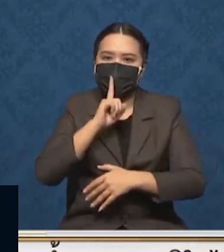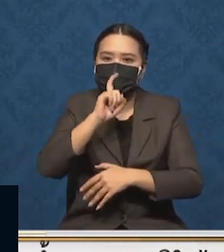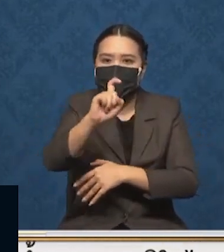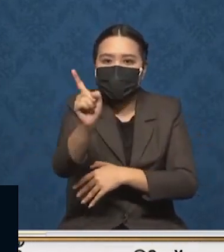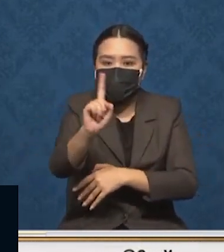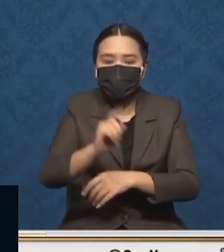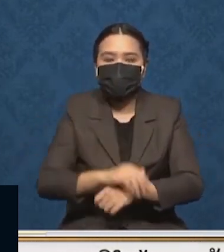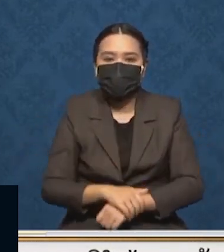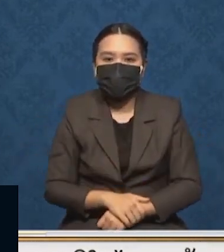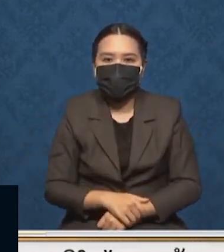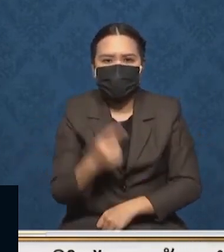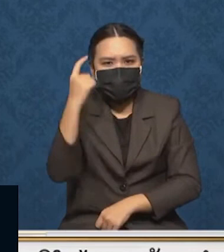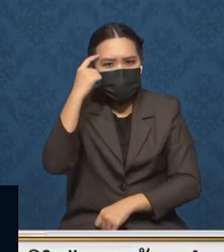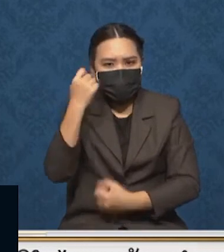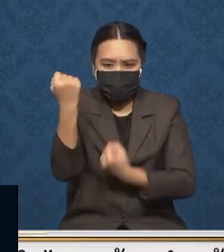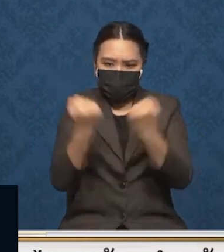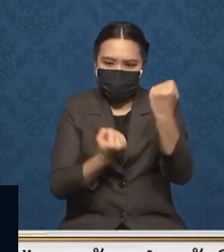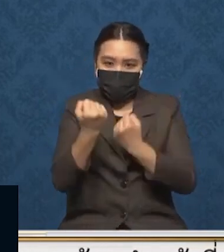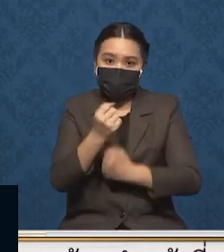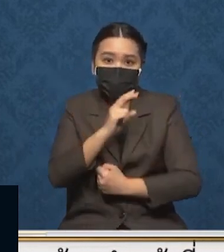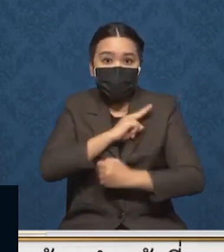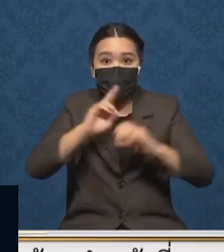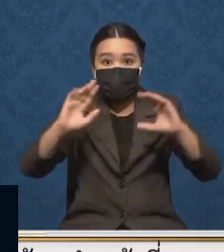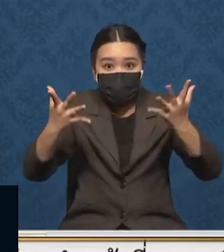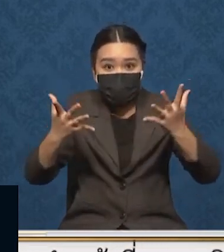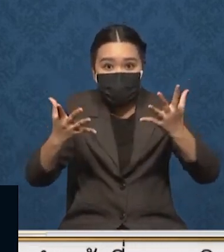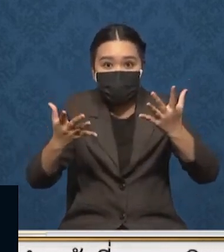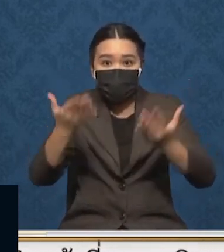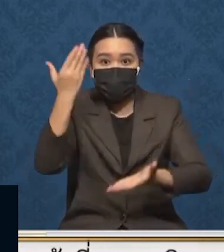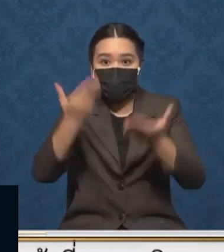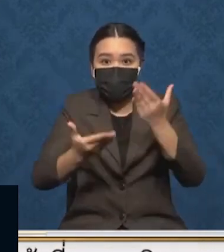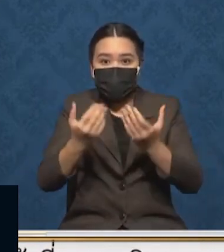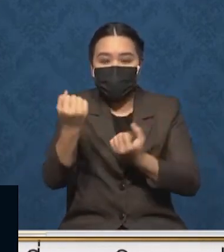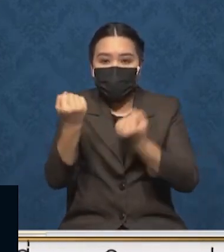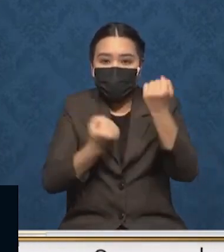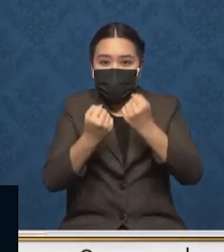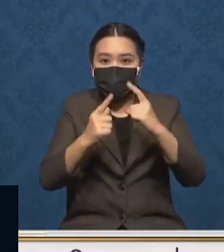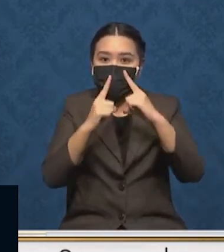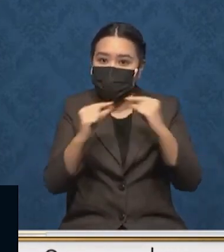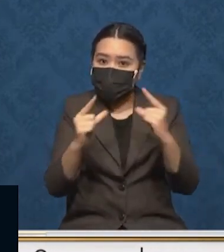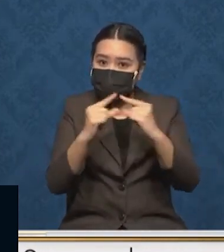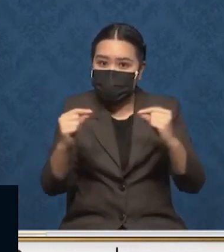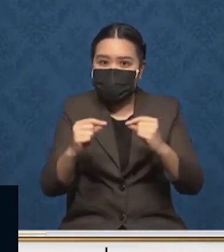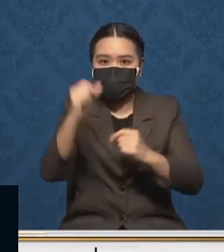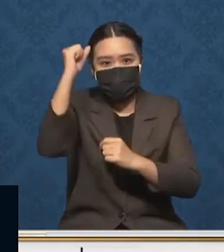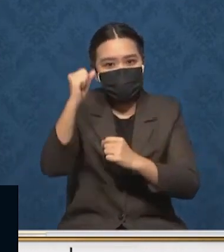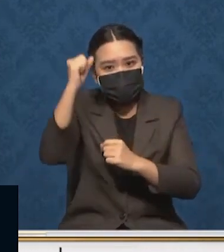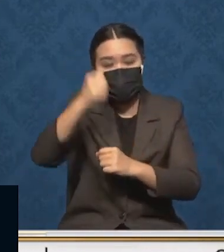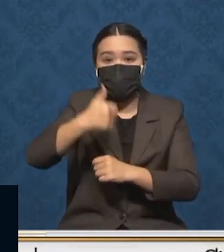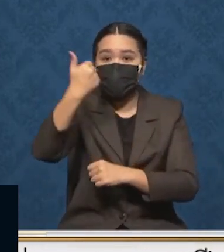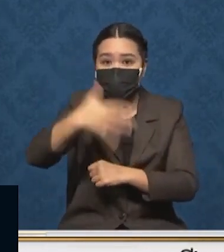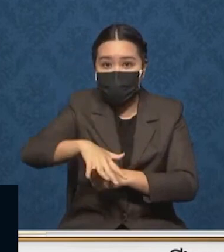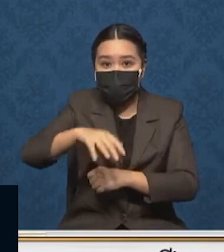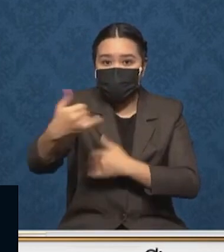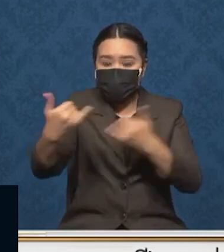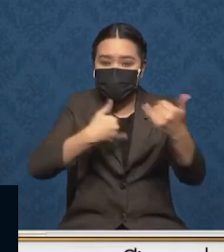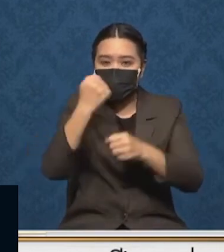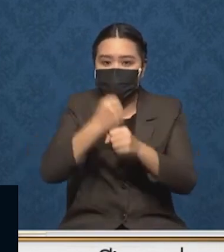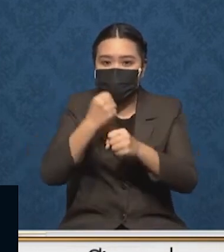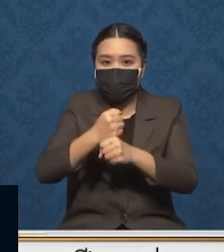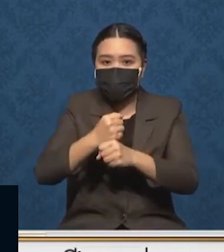ครับว่าท่านเหล่านี้ไม่มีรถขับหรือไม่สามารถนั่งรถสถานะรถสาธารณะมาทำงานได้